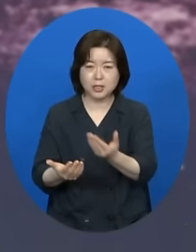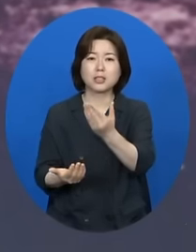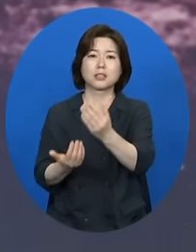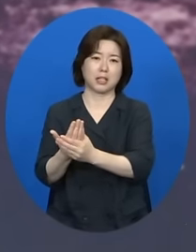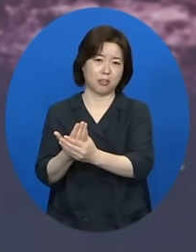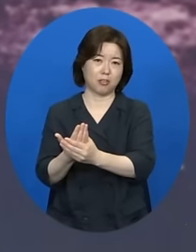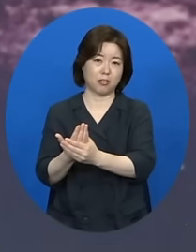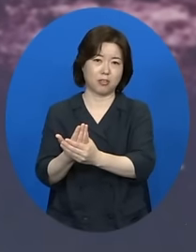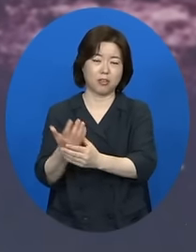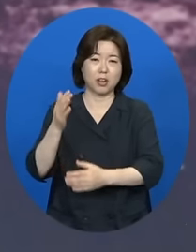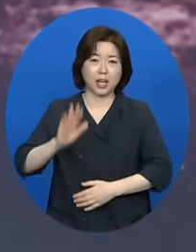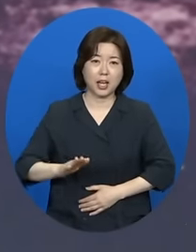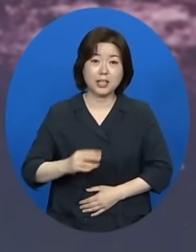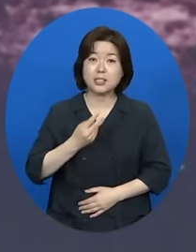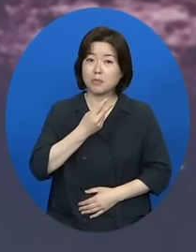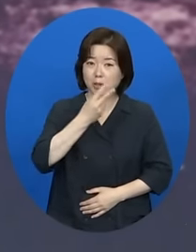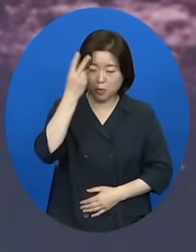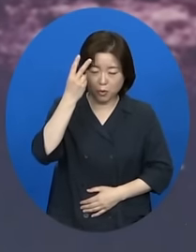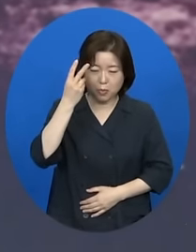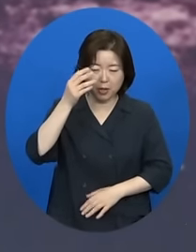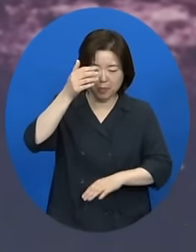그러나 요셉은